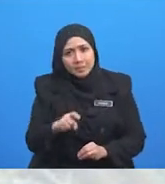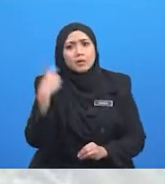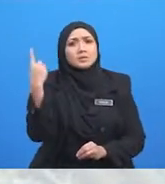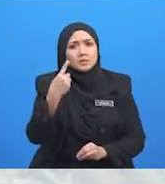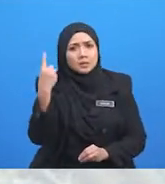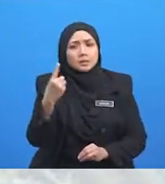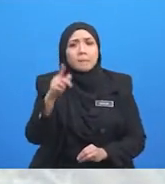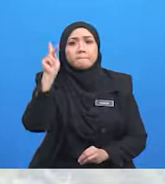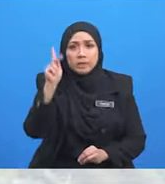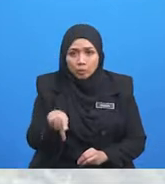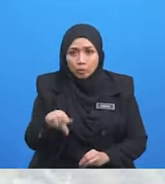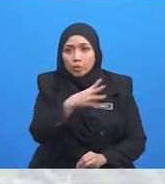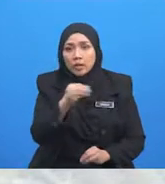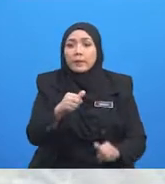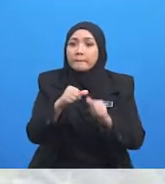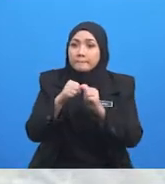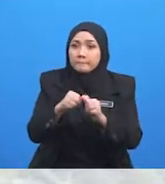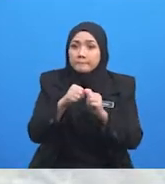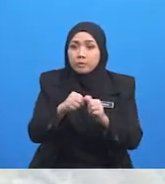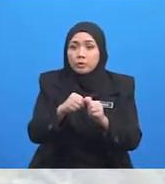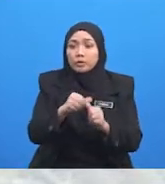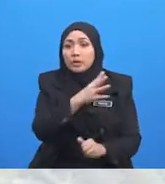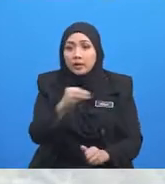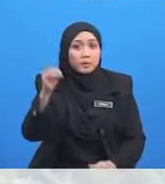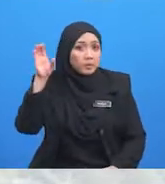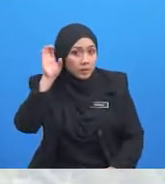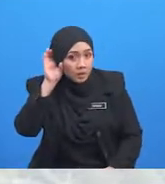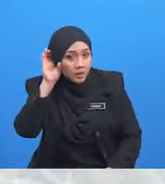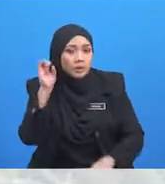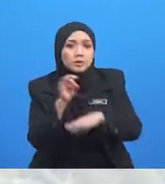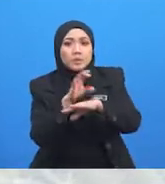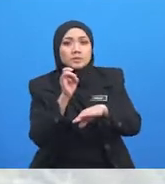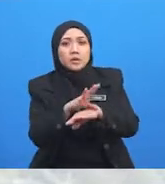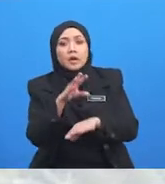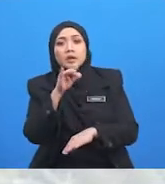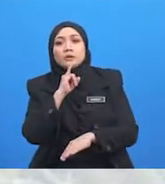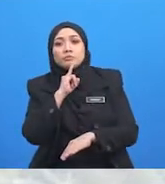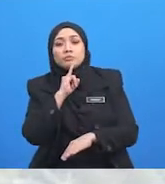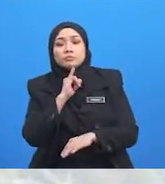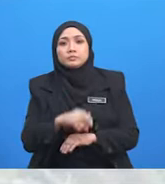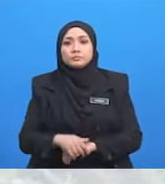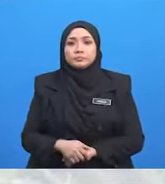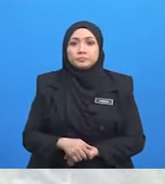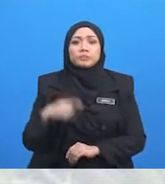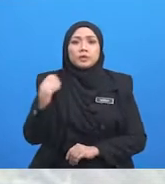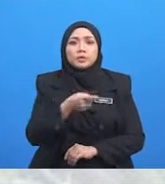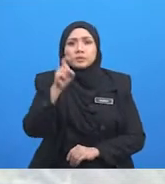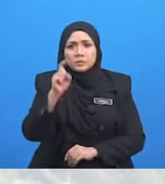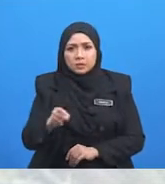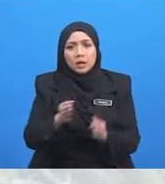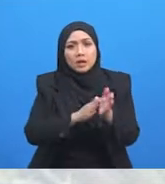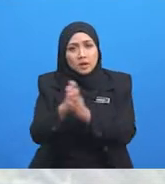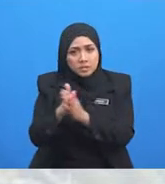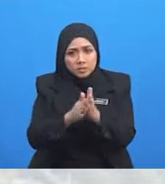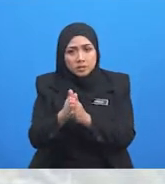sentiasa patuh dan mendengar nasihat ibu. Pengajaran kedua, kita hendaklah